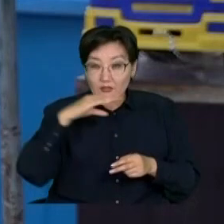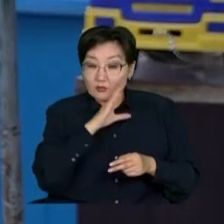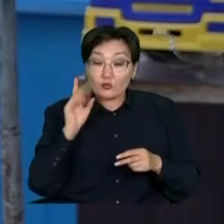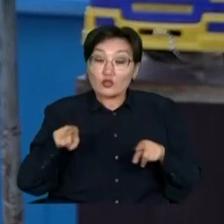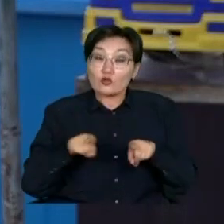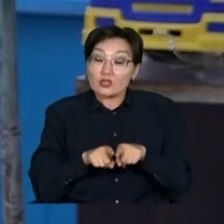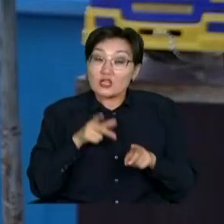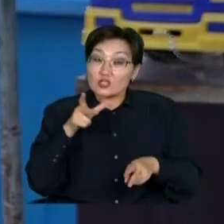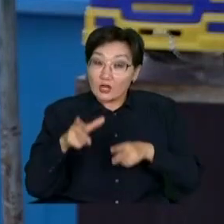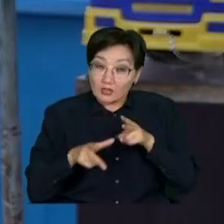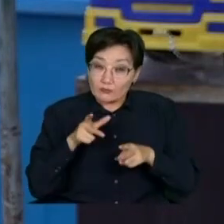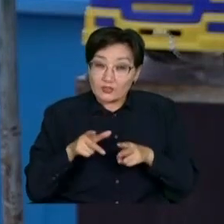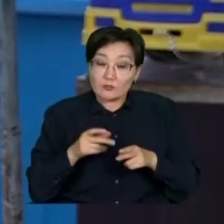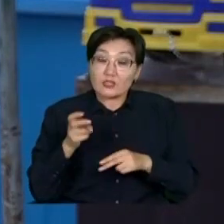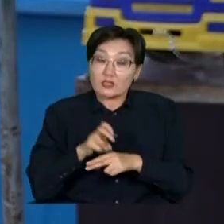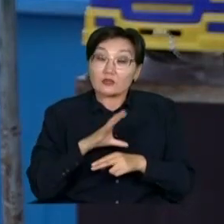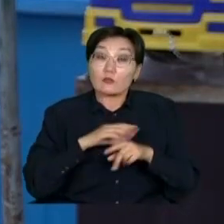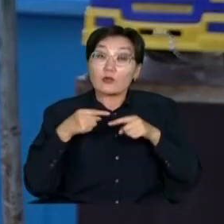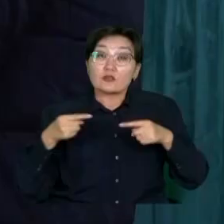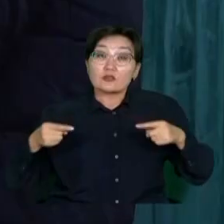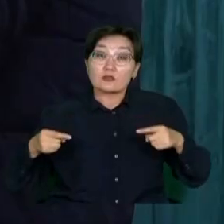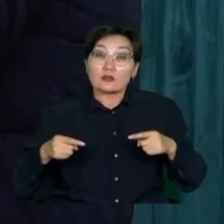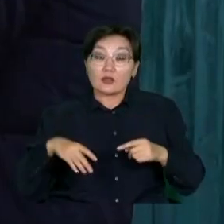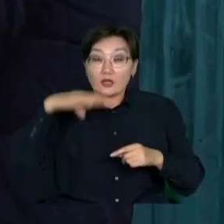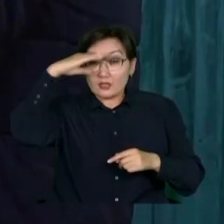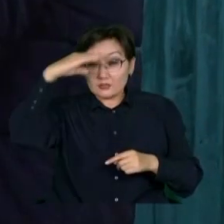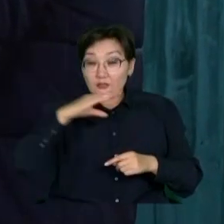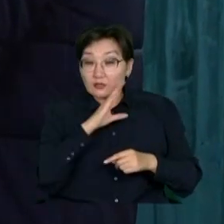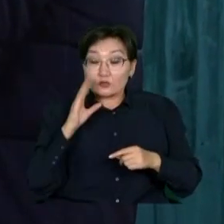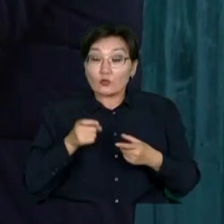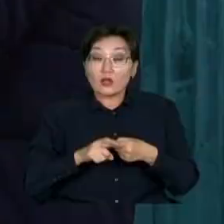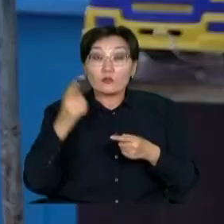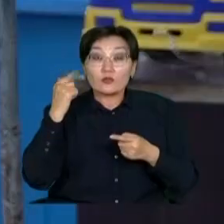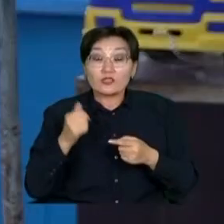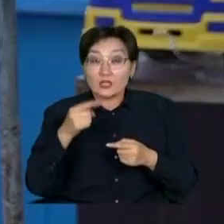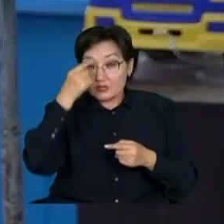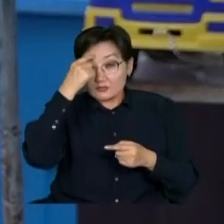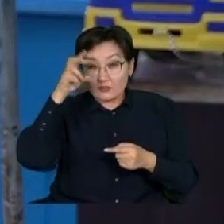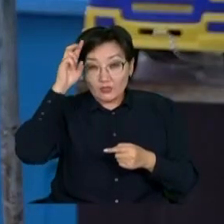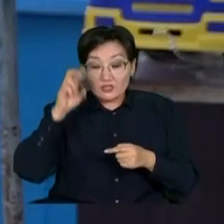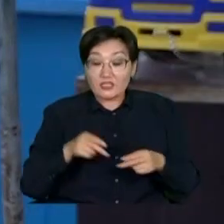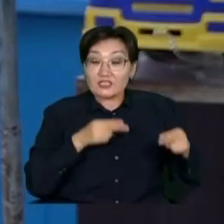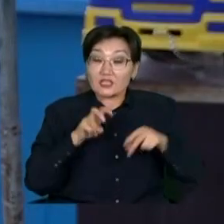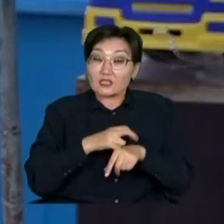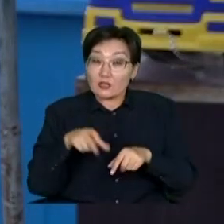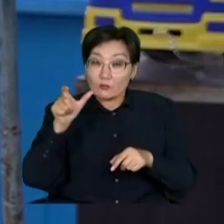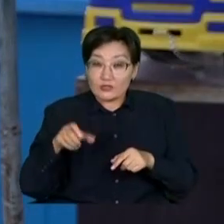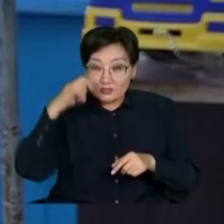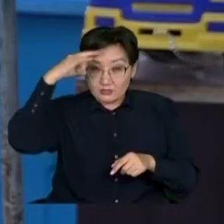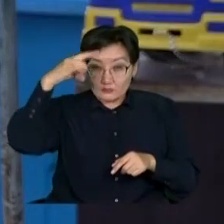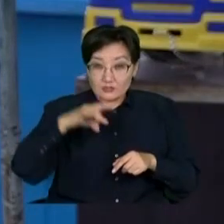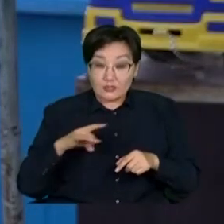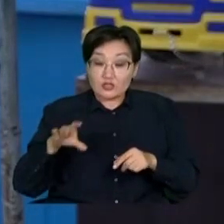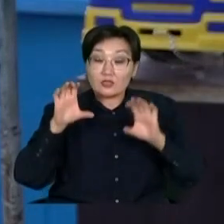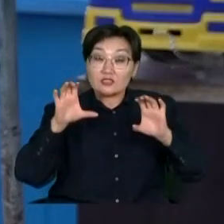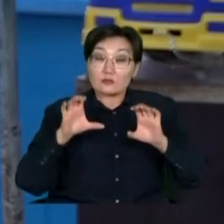шағыммен жүгінген болатын. Бұдан да басқа да ата-аналар туралы білемін. Бұл Индия елінен врач, Қазақстан Республикасының